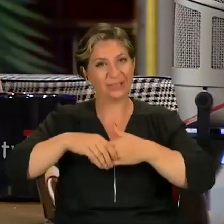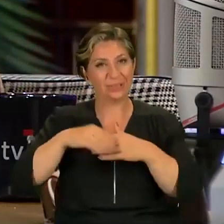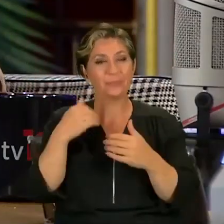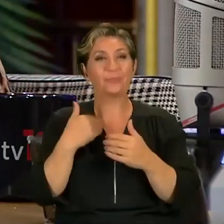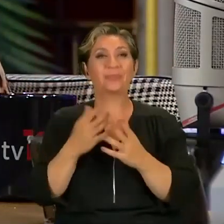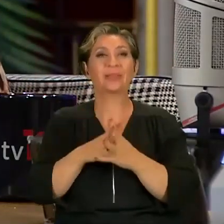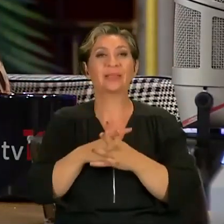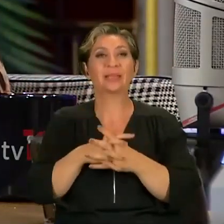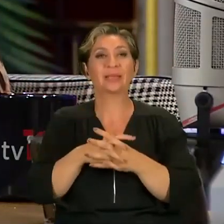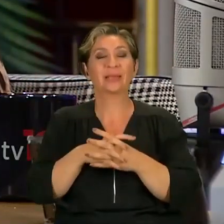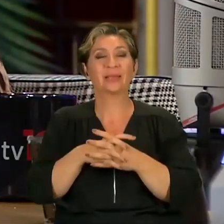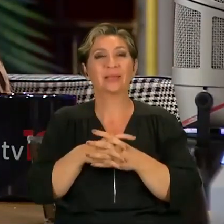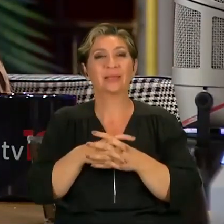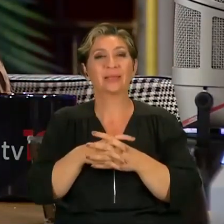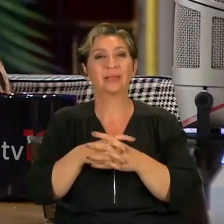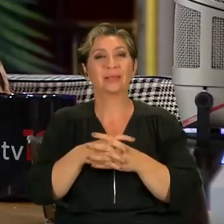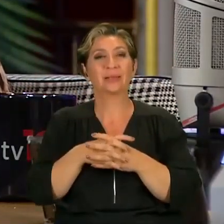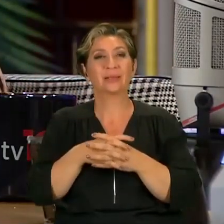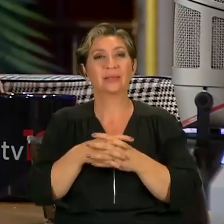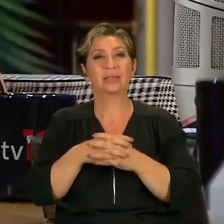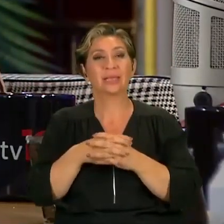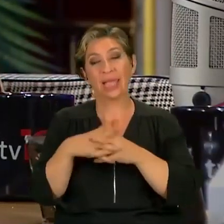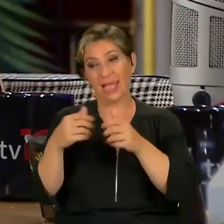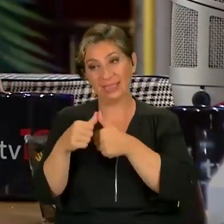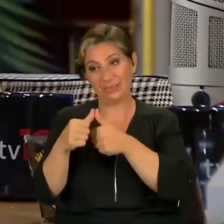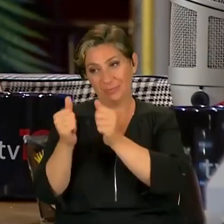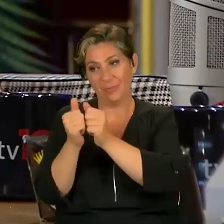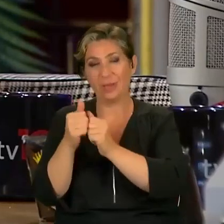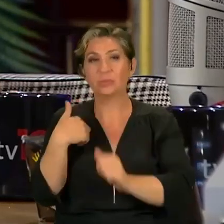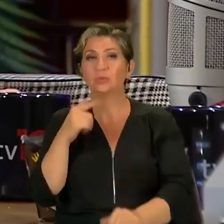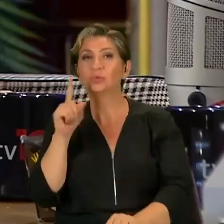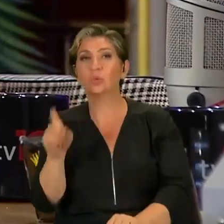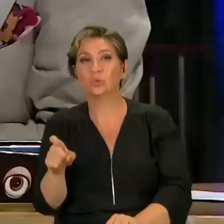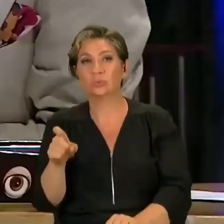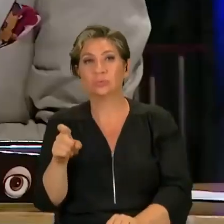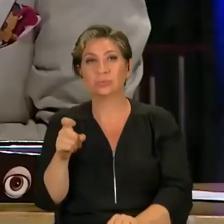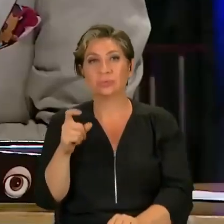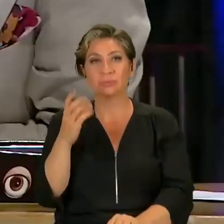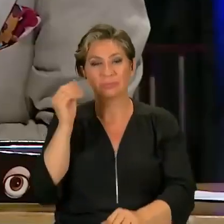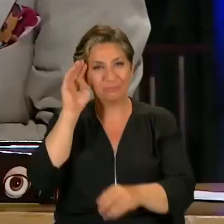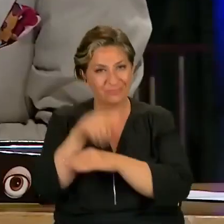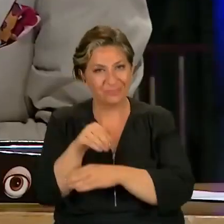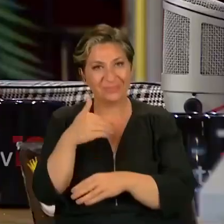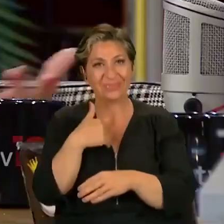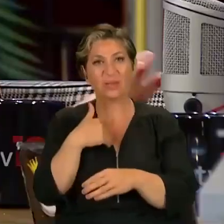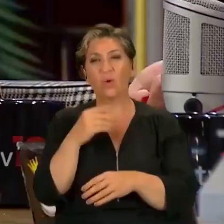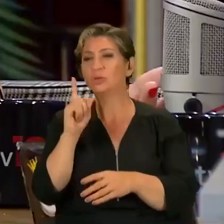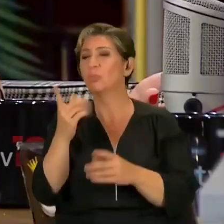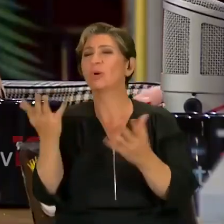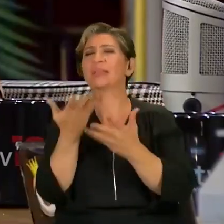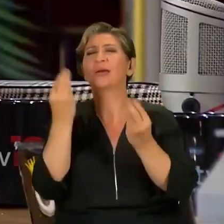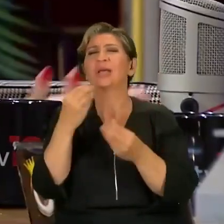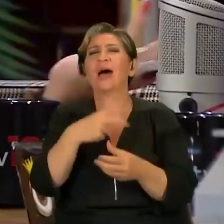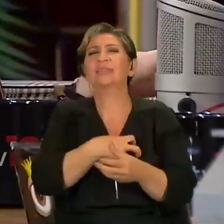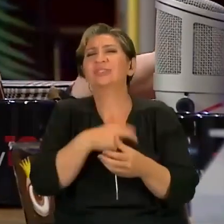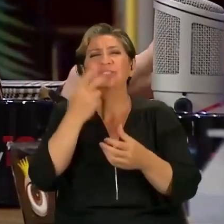eriştim. Ne güzel, ne güzel. Dedim ki... Eşinin yanında böyle bir soruyu sordum. Tabii büyük bir gaf. Hocam bu kadar güzel